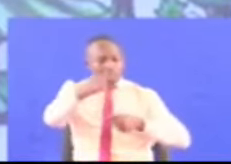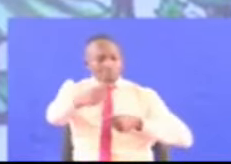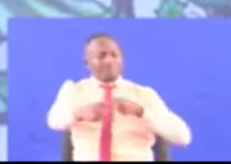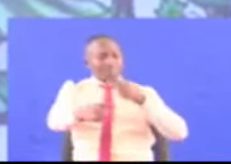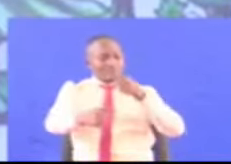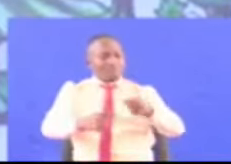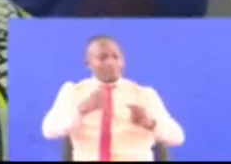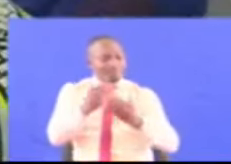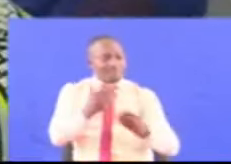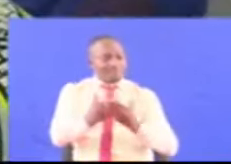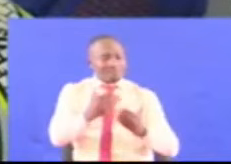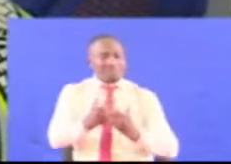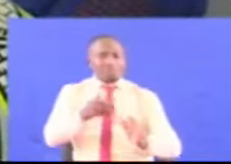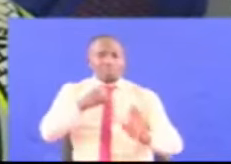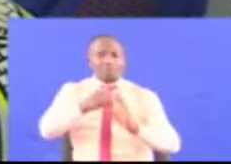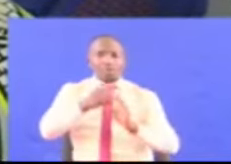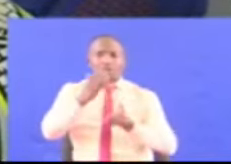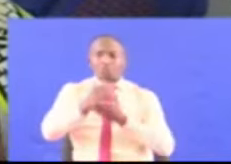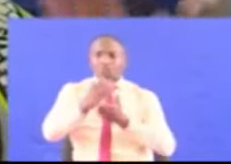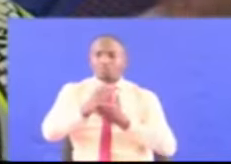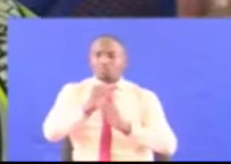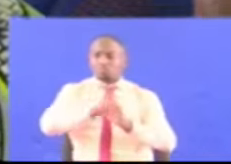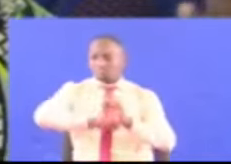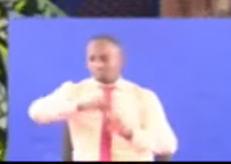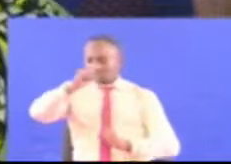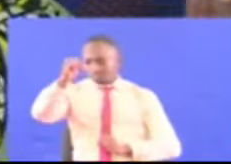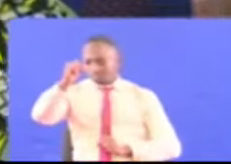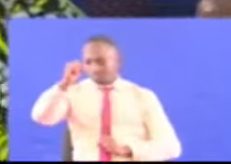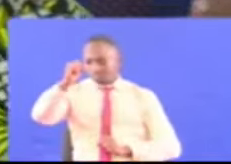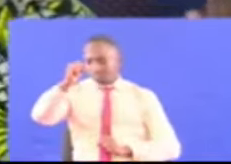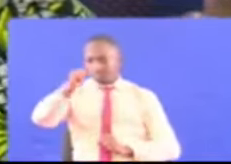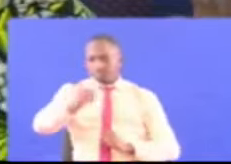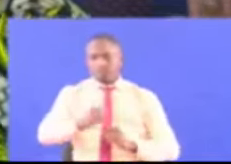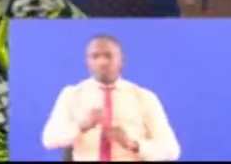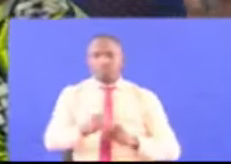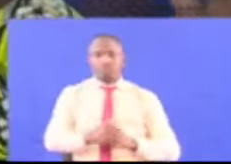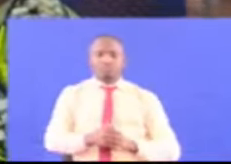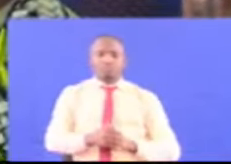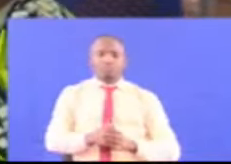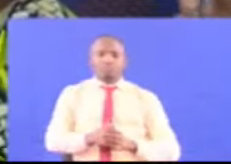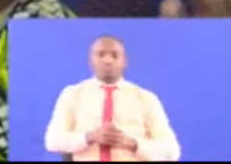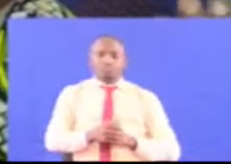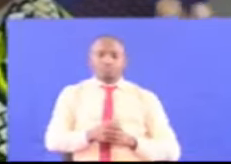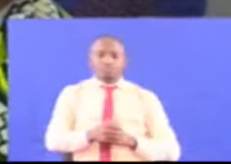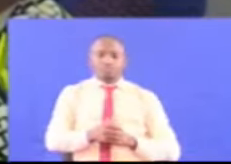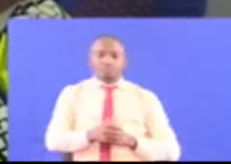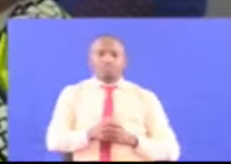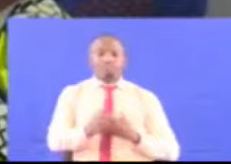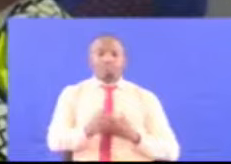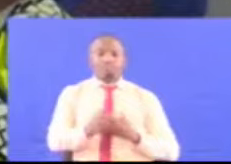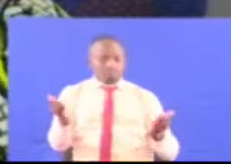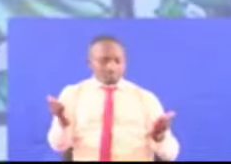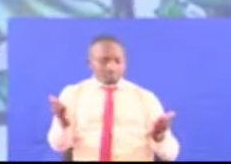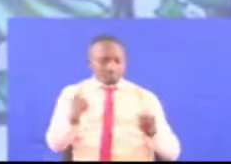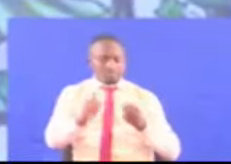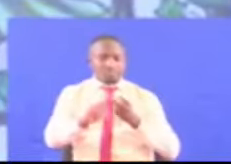tupige hatua kwa haraka zaidi ili tuhakikishe tunalifikia lengo ambalo tulikuwa nalo. Kwa